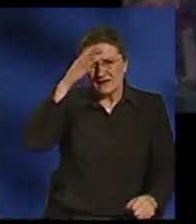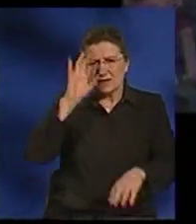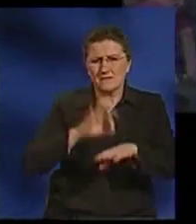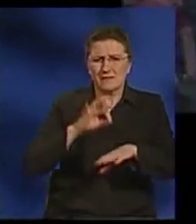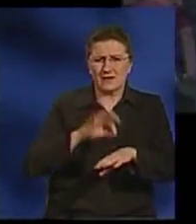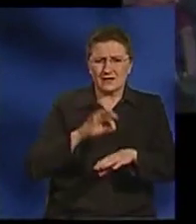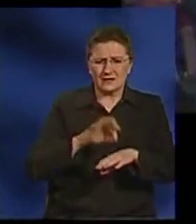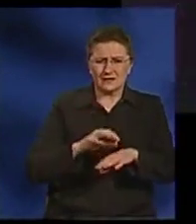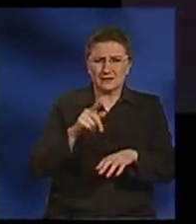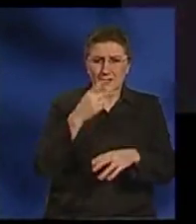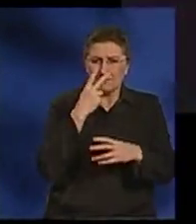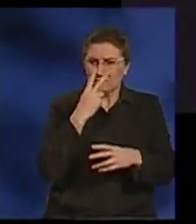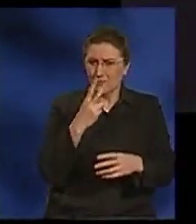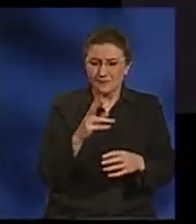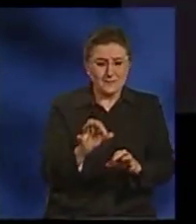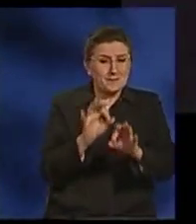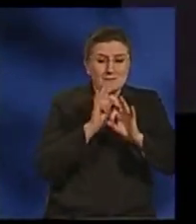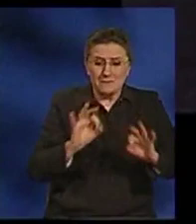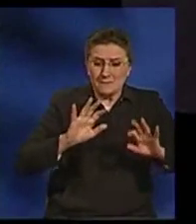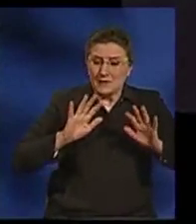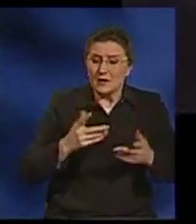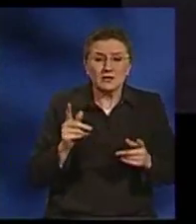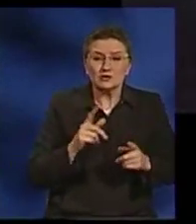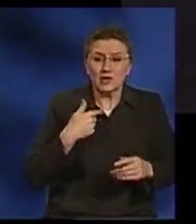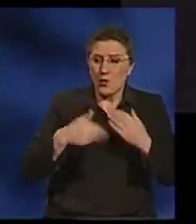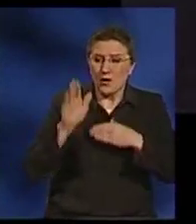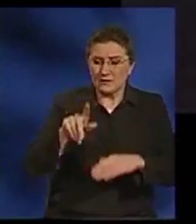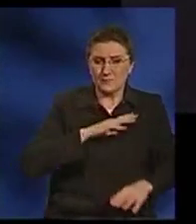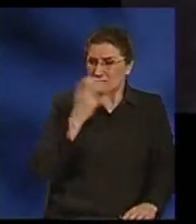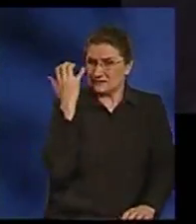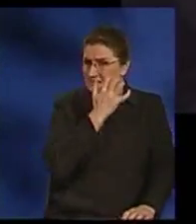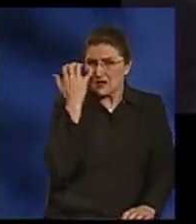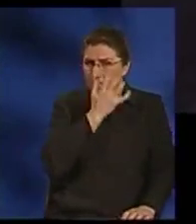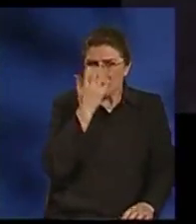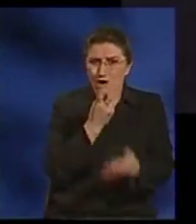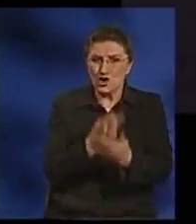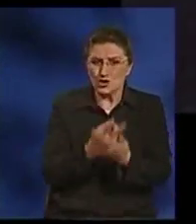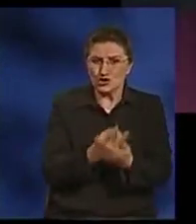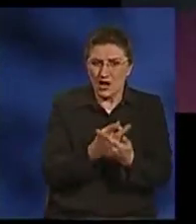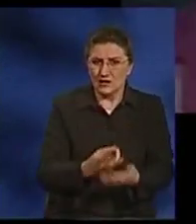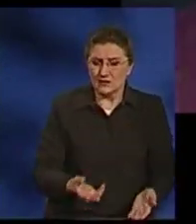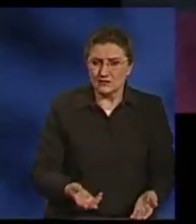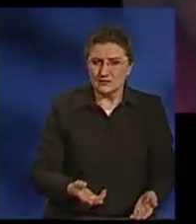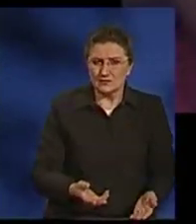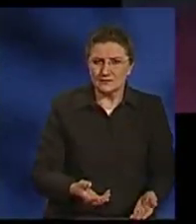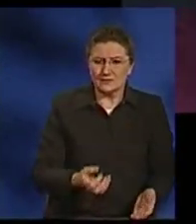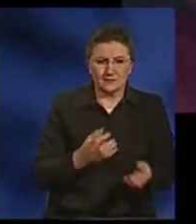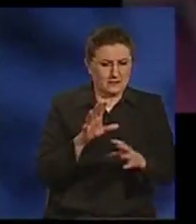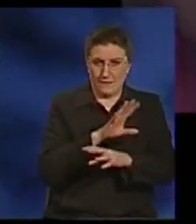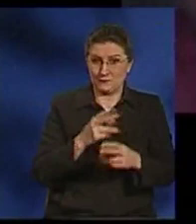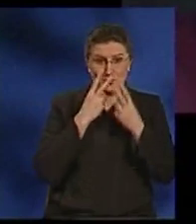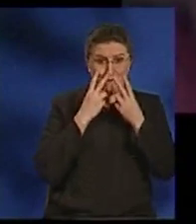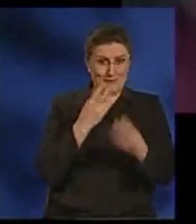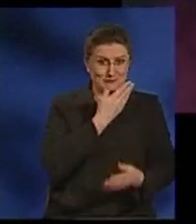Ты уже видишь Как это произошло Когда я уходила Ты был совсем ослепший Как хорошо Я теперь все